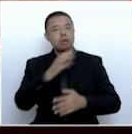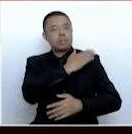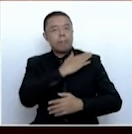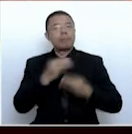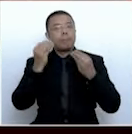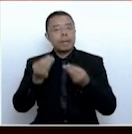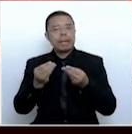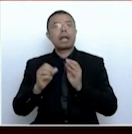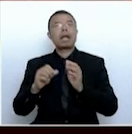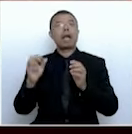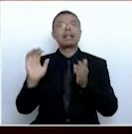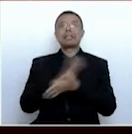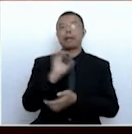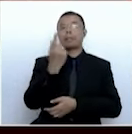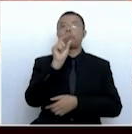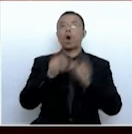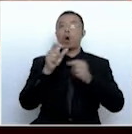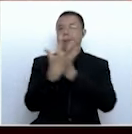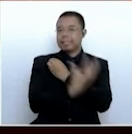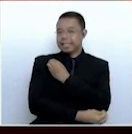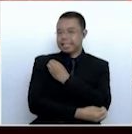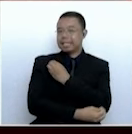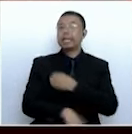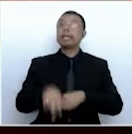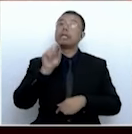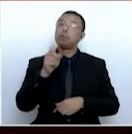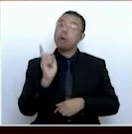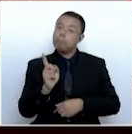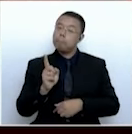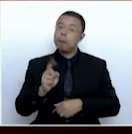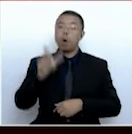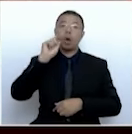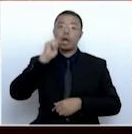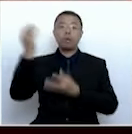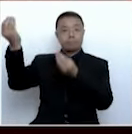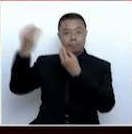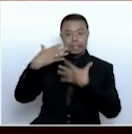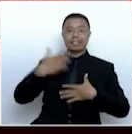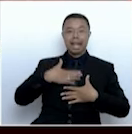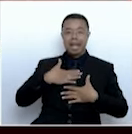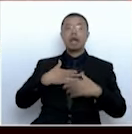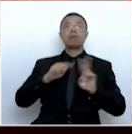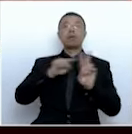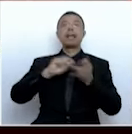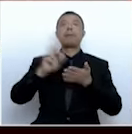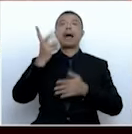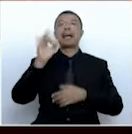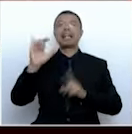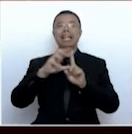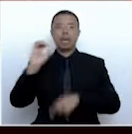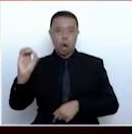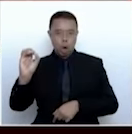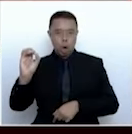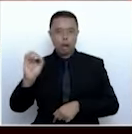kaum du'afa. Ridhollahi fi ridho waliden. Itulah kenapa, karena ridho orang tua sudah turun, pasangan kami namanya ridho. Malam